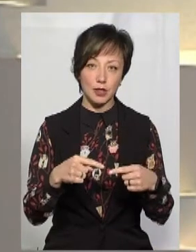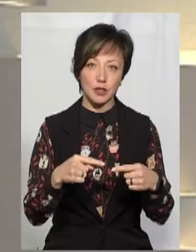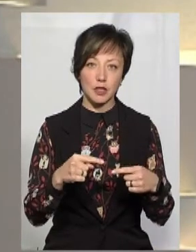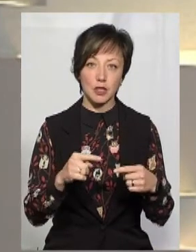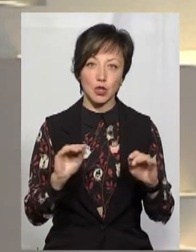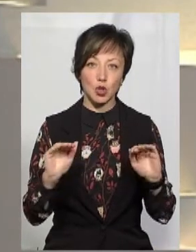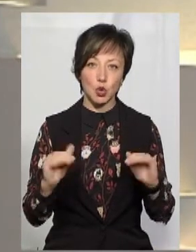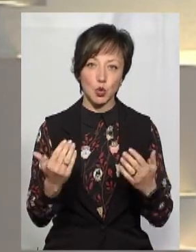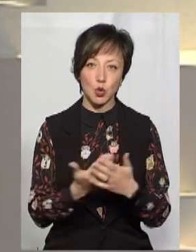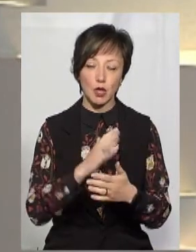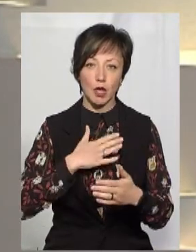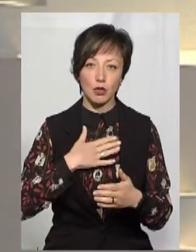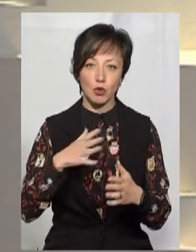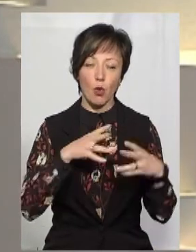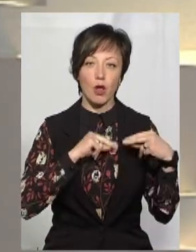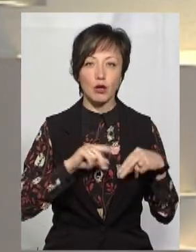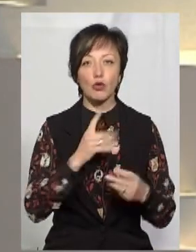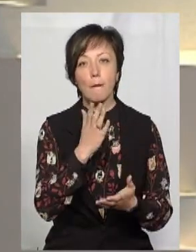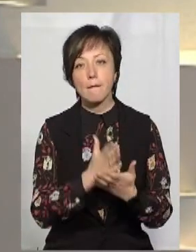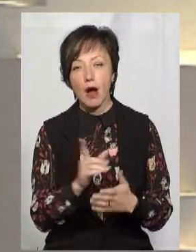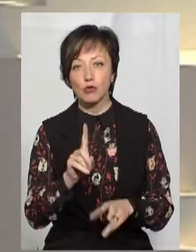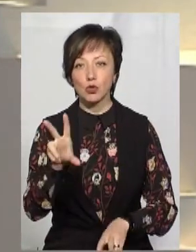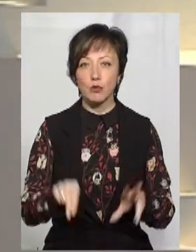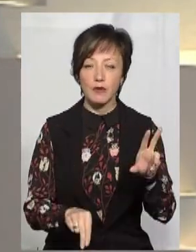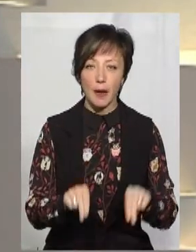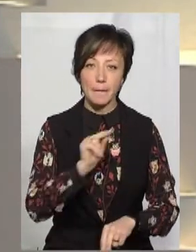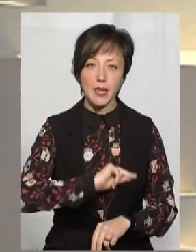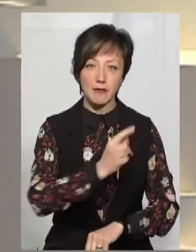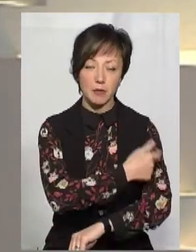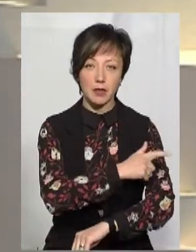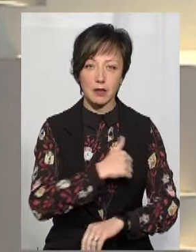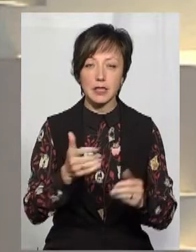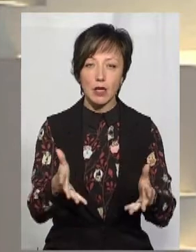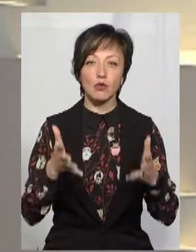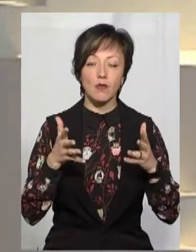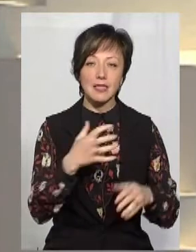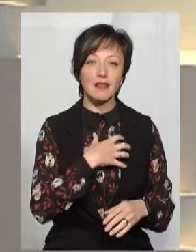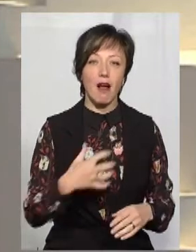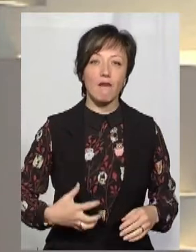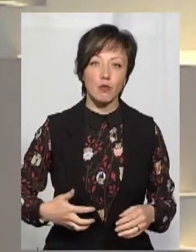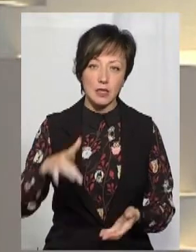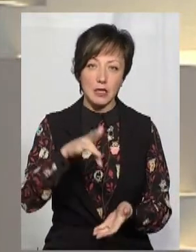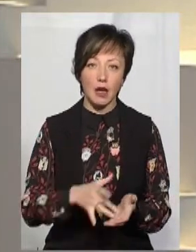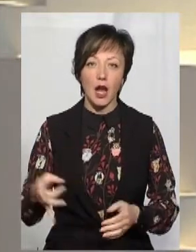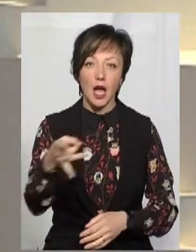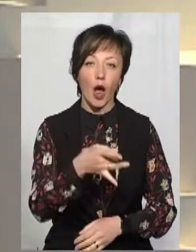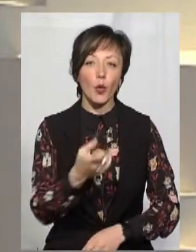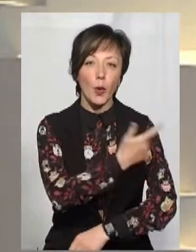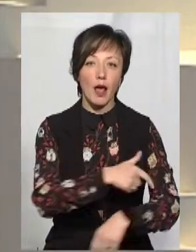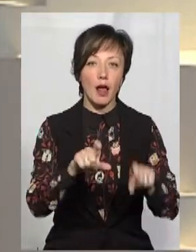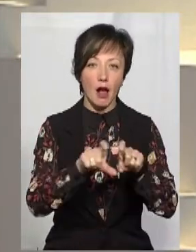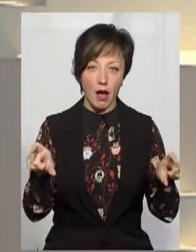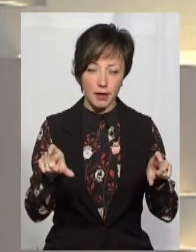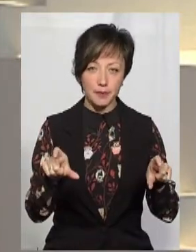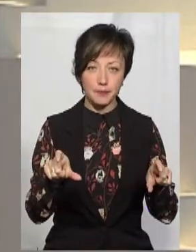колеги Лесі Боровець. Що мають і на що сподіваються медпрацівники, вона з'ясовувала у Славутській центральній